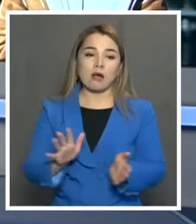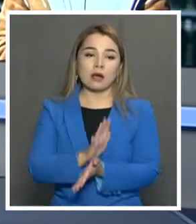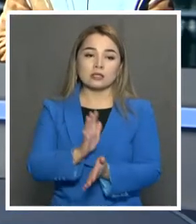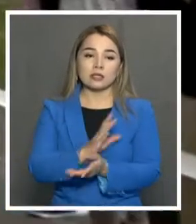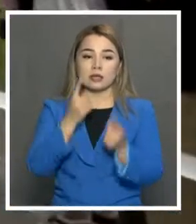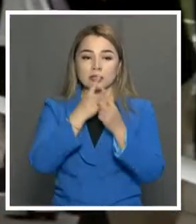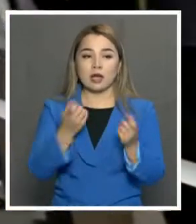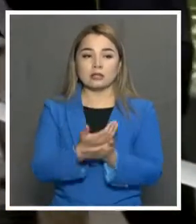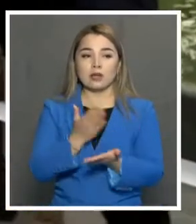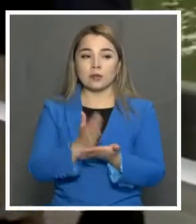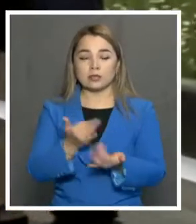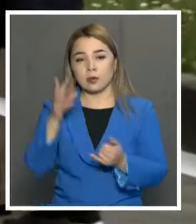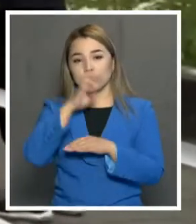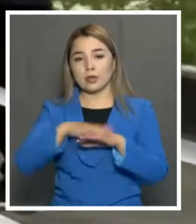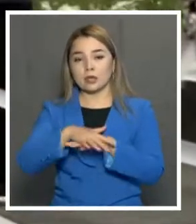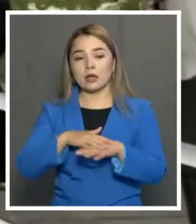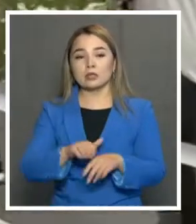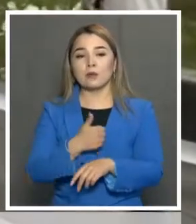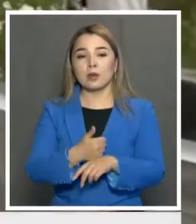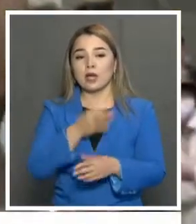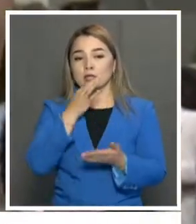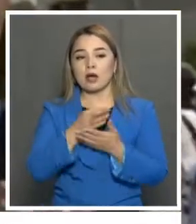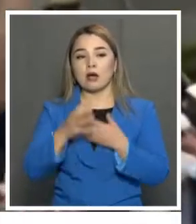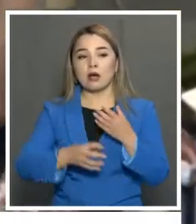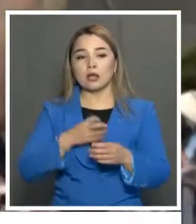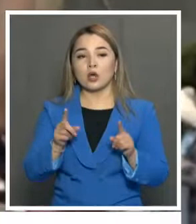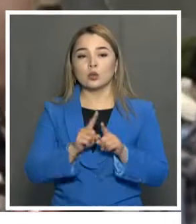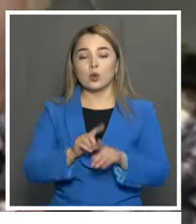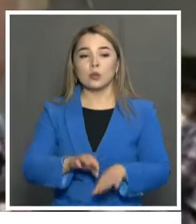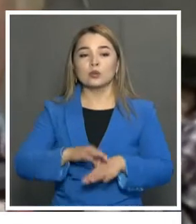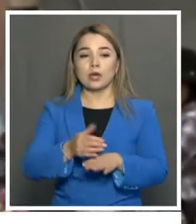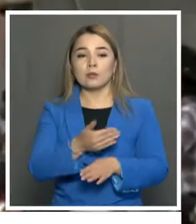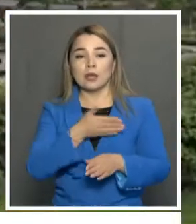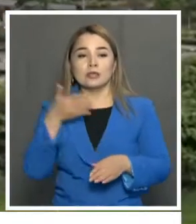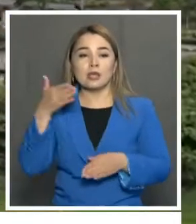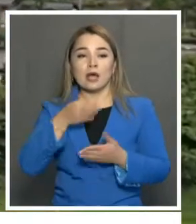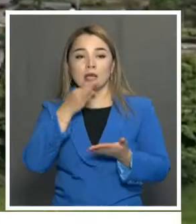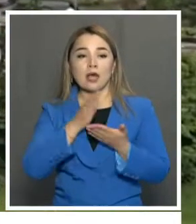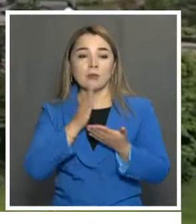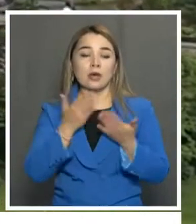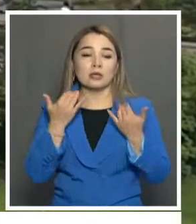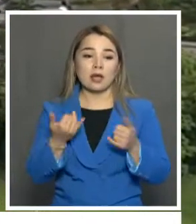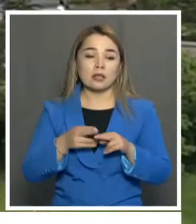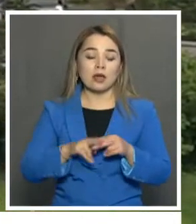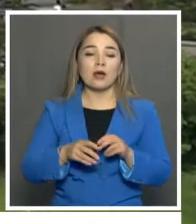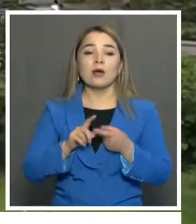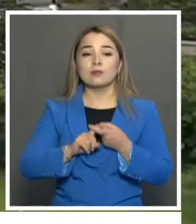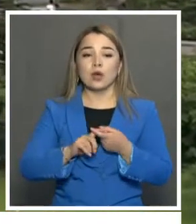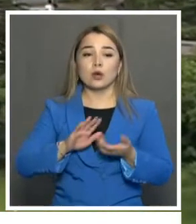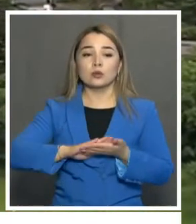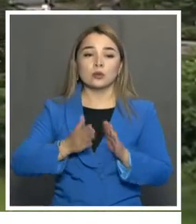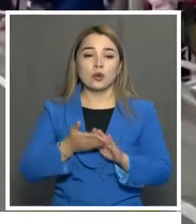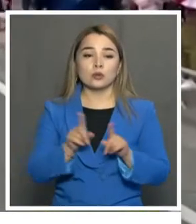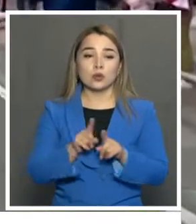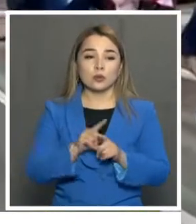қорытындысы осындай. Мемлекет билігі де халықаралық доданы қайтсе өткізуге ниетті. Дегенмен тұрғындардың тең жартысы эпидахуал әлі